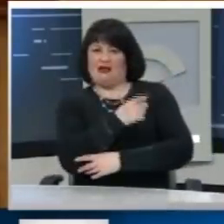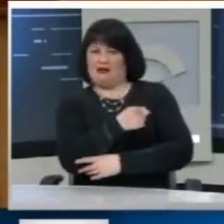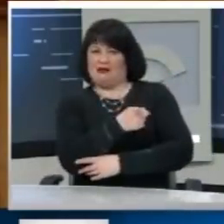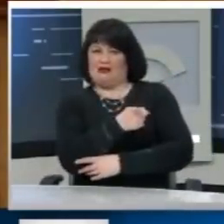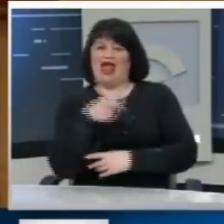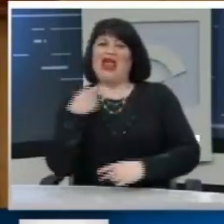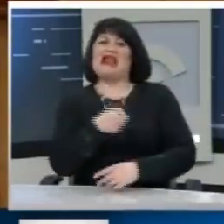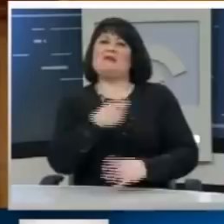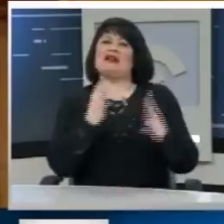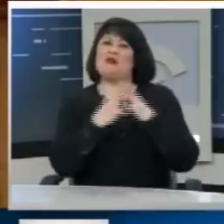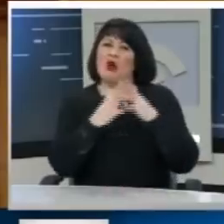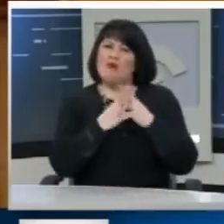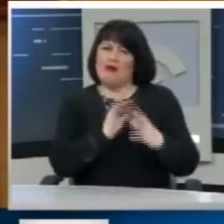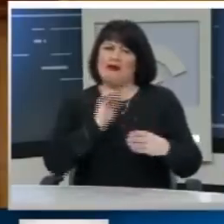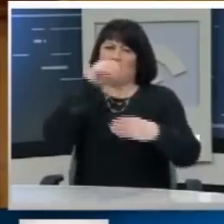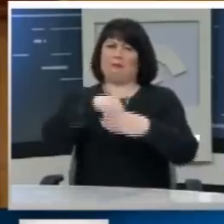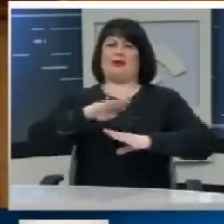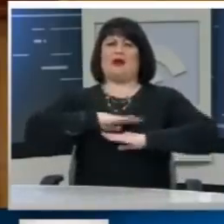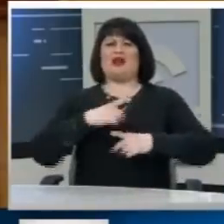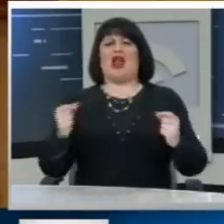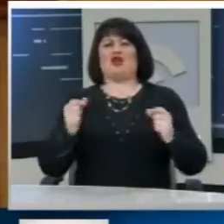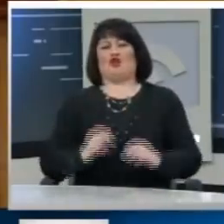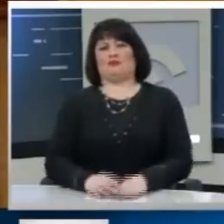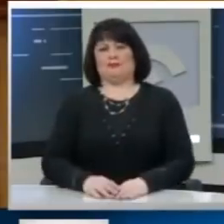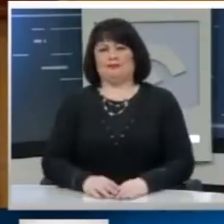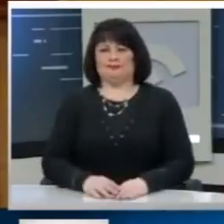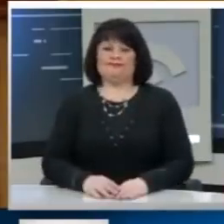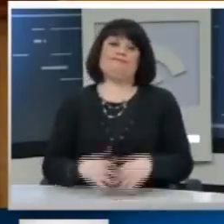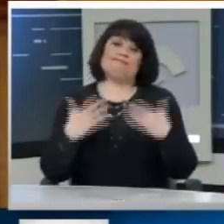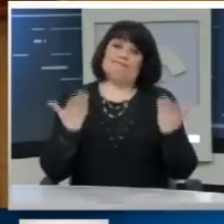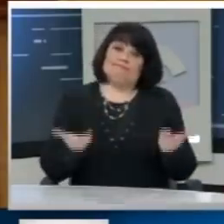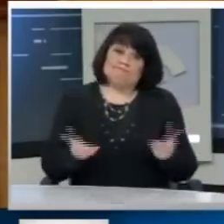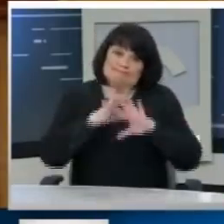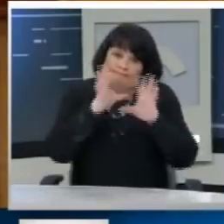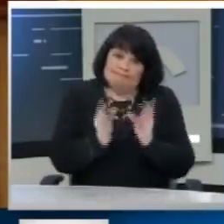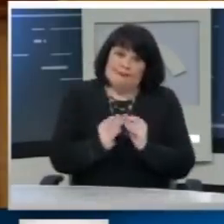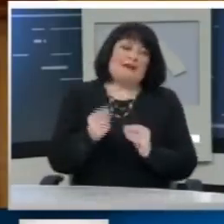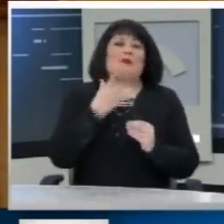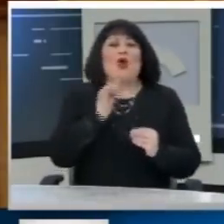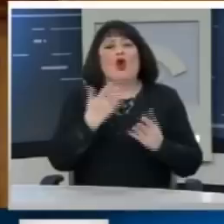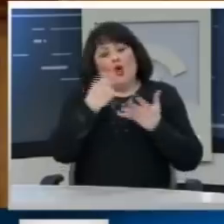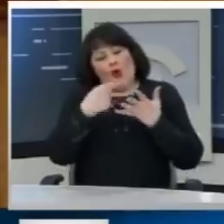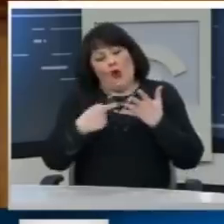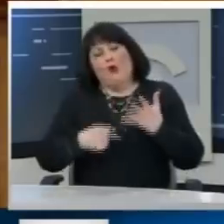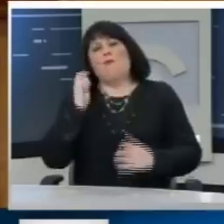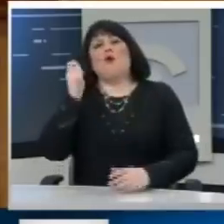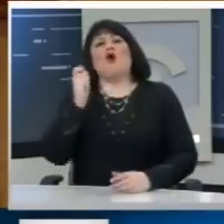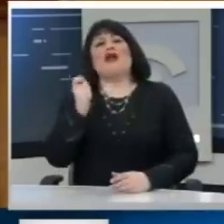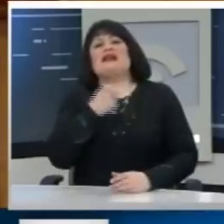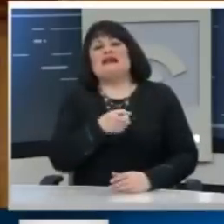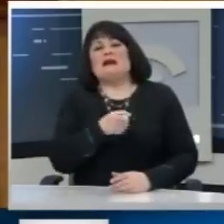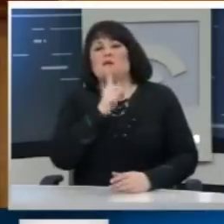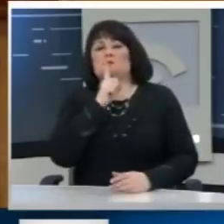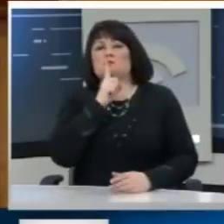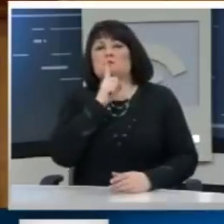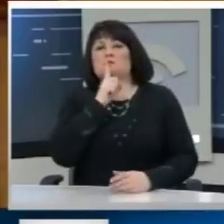εγκλήματα πολέμου. Αυτοί ήταν γενικά οι πολιτικοί λόγοι που υπαγόρευσαν να μην